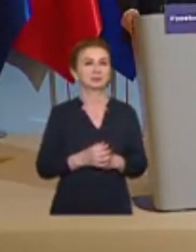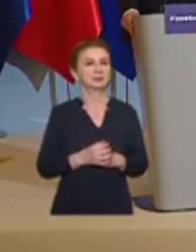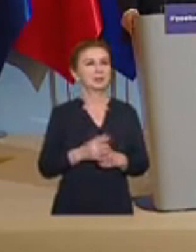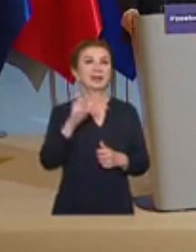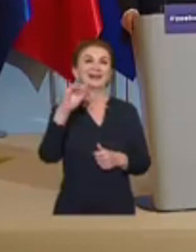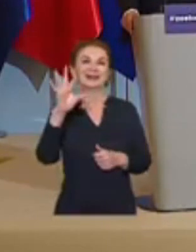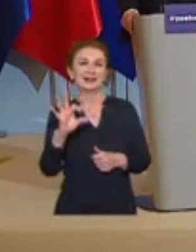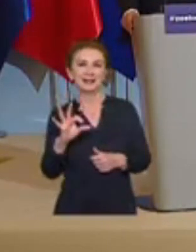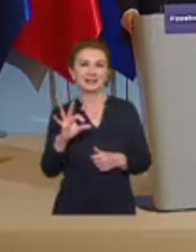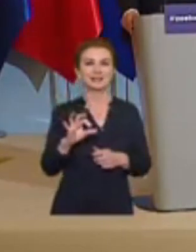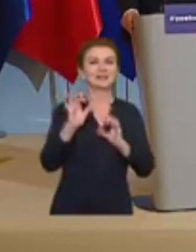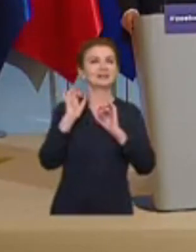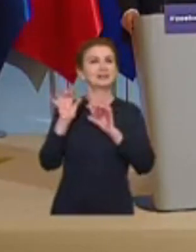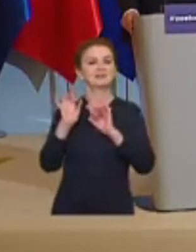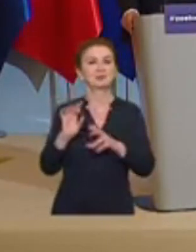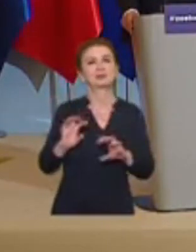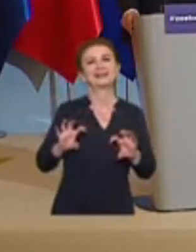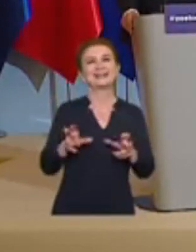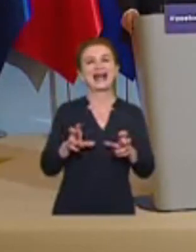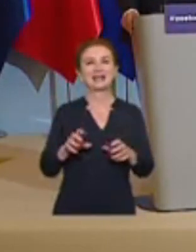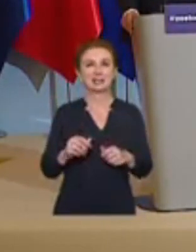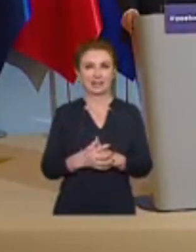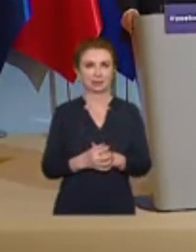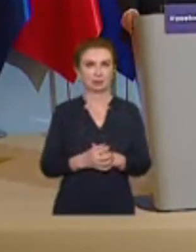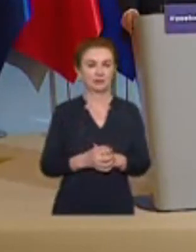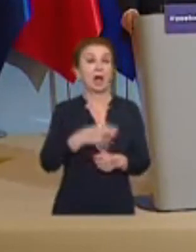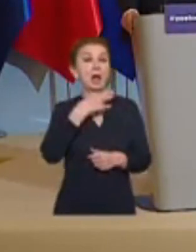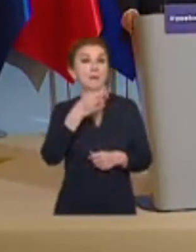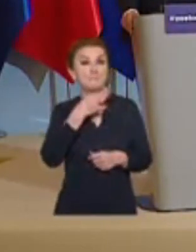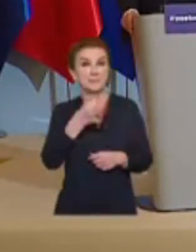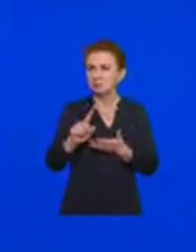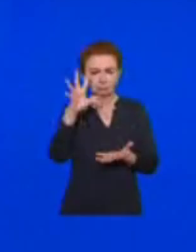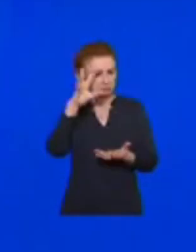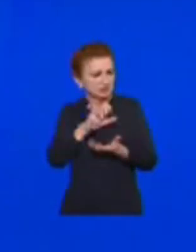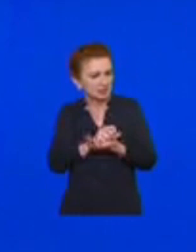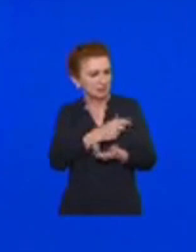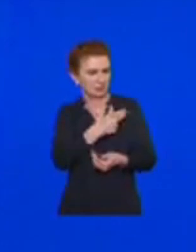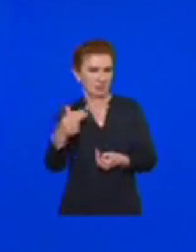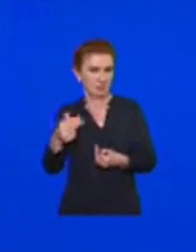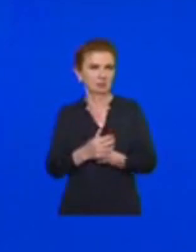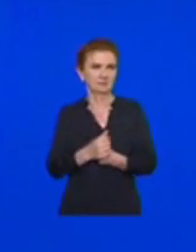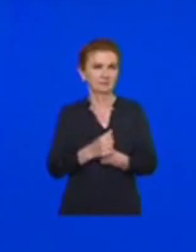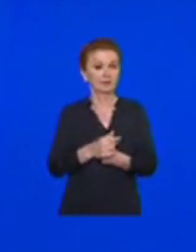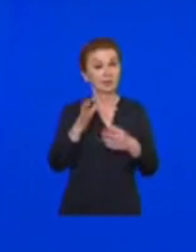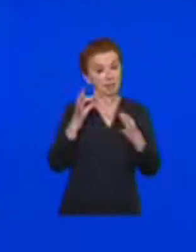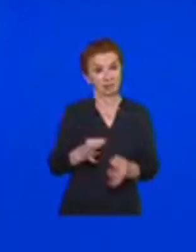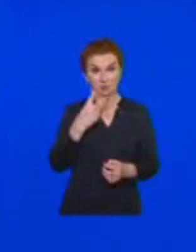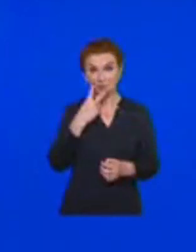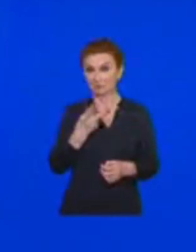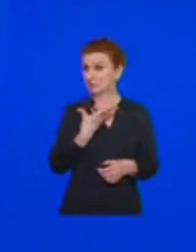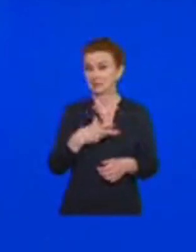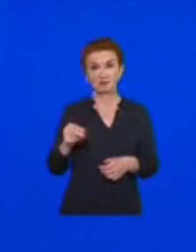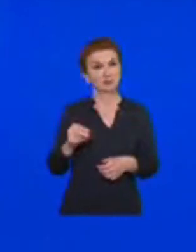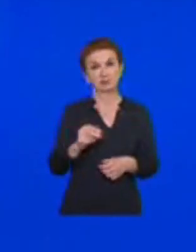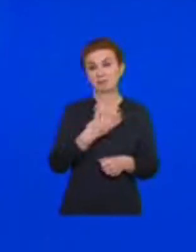zależy od rozwoju epidemii w kraju. Jak wyjaśnia rząd, stale obserwuje sytuację epidemiczną, analizuje dynamikę przyrostu